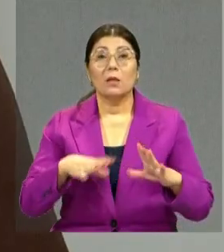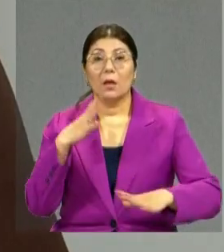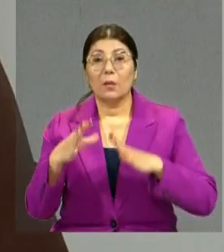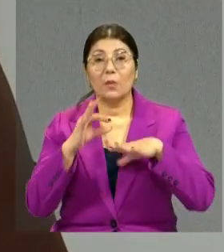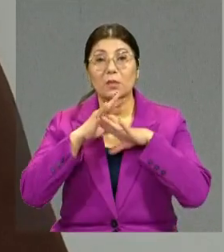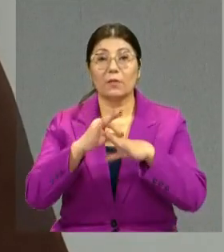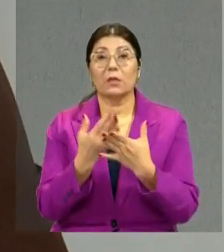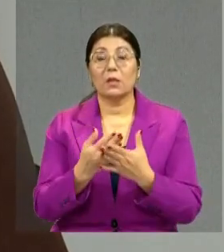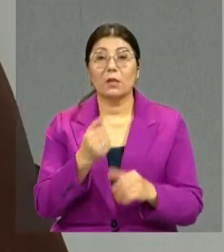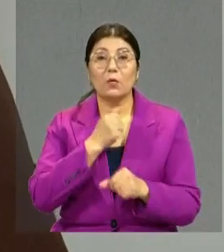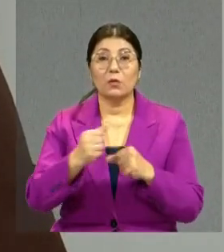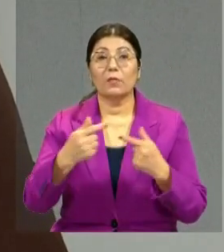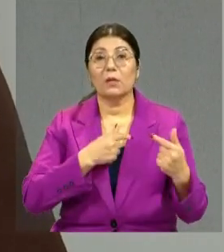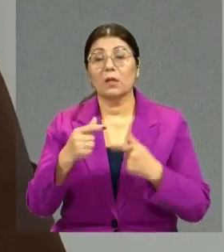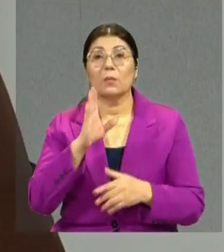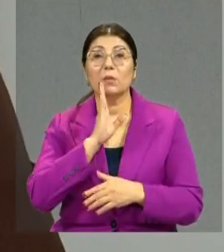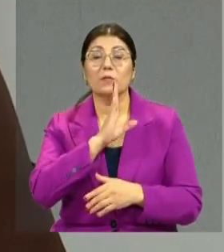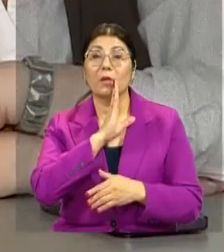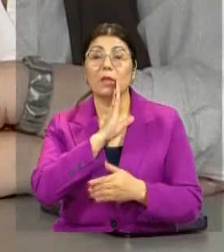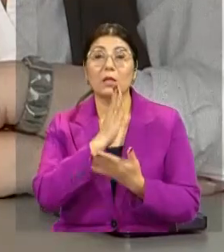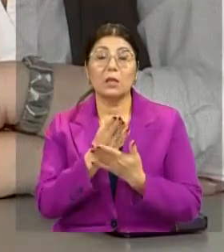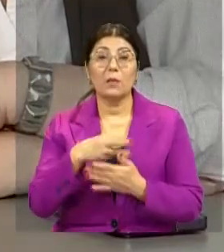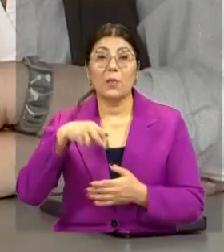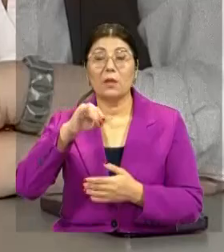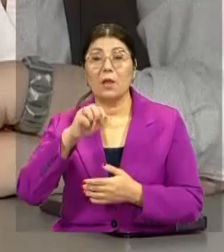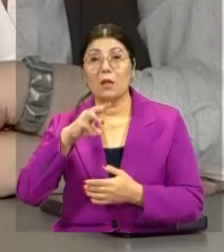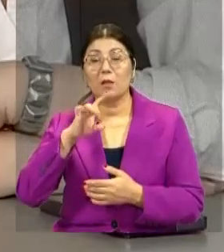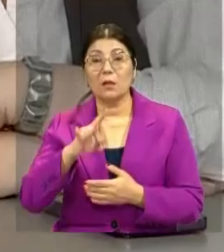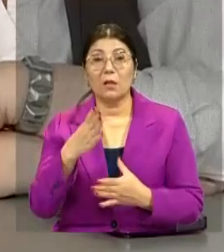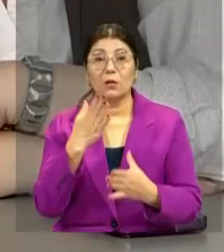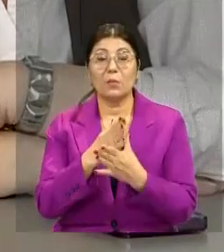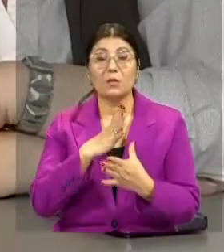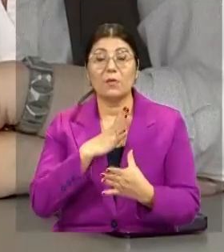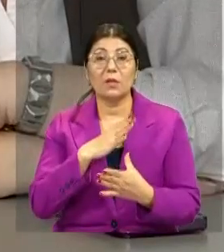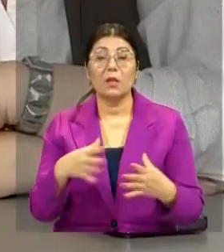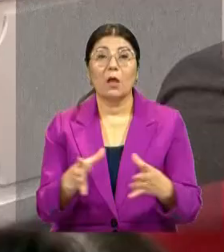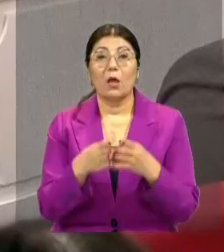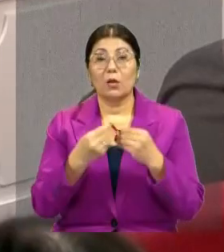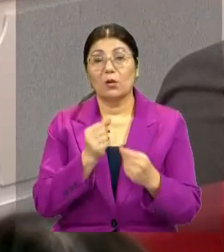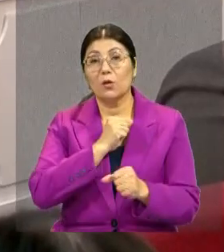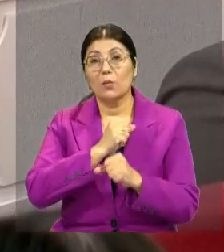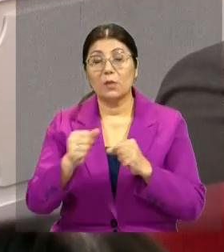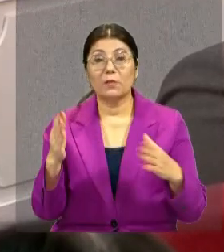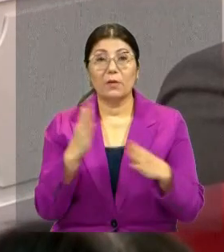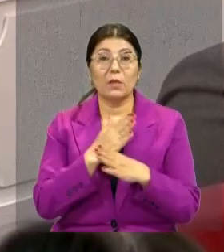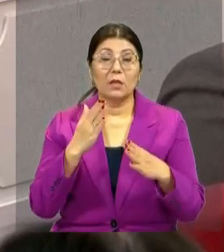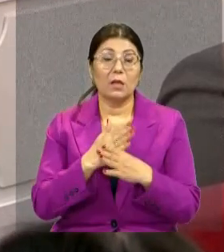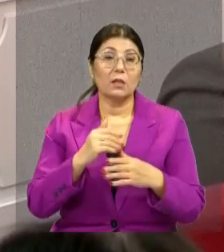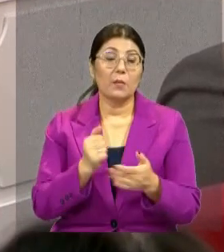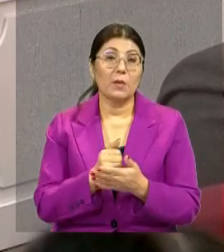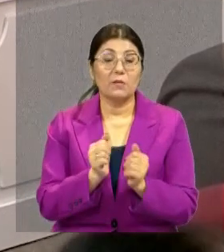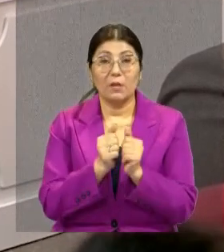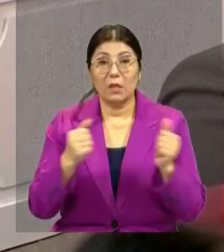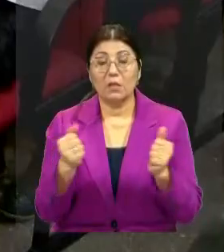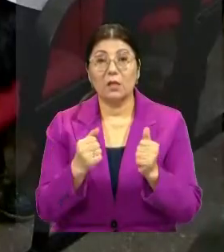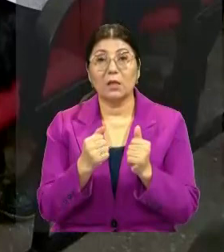тартып, зорлық-зомбылықтың құрбан болған нәзік жандыларға аймақ медиаторлары да кеңес бермек. Тұрмыстық зорлық-зомбылық тағдырларды талқандап қана қоймай,